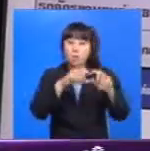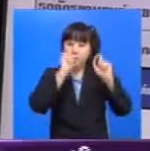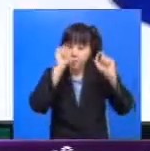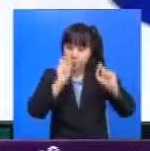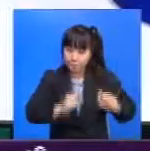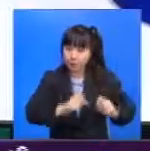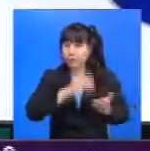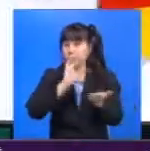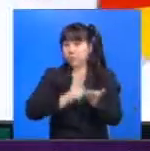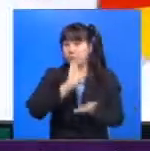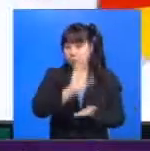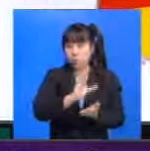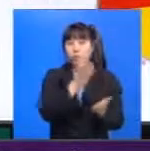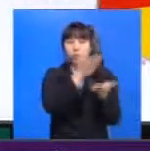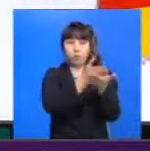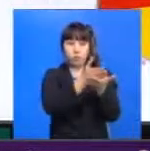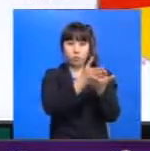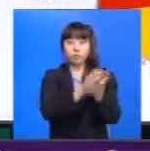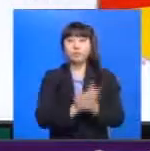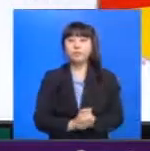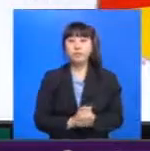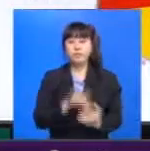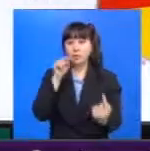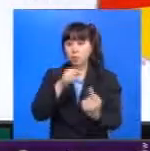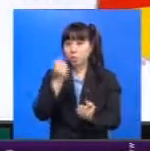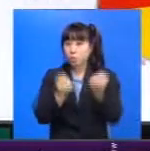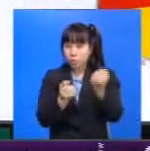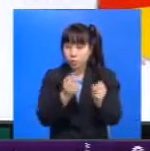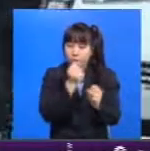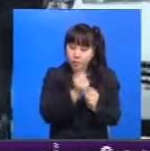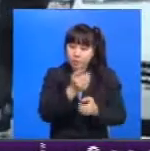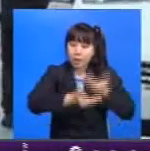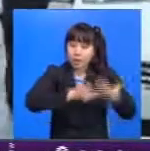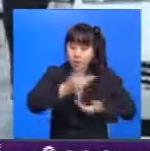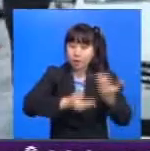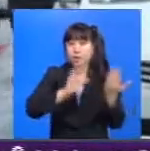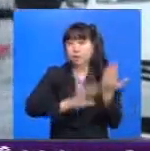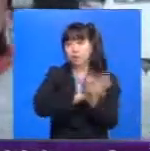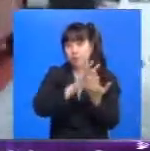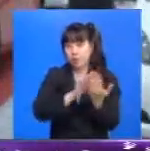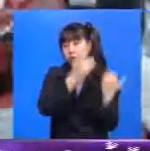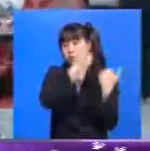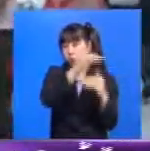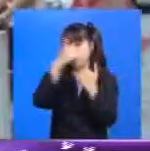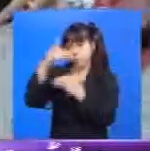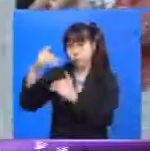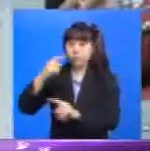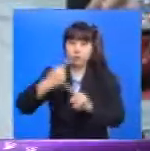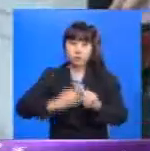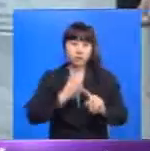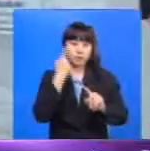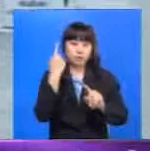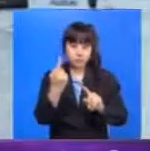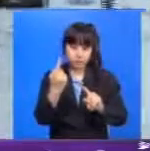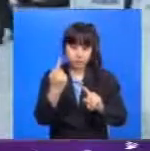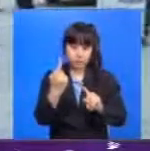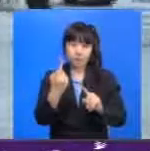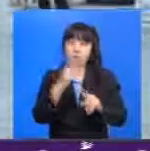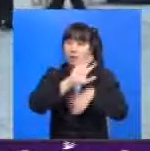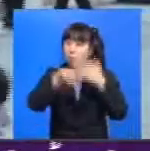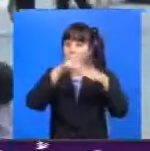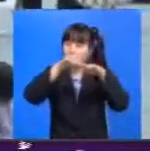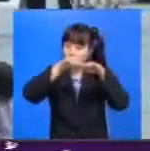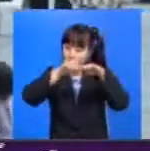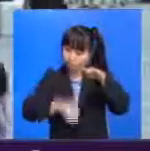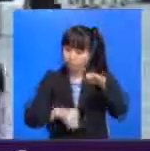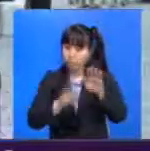ุมัตงบต่อไปสำหรบยอดการผลิตรถยนต์ยอดขายในประเทศและยอดการส่งออกใเดมกราคม ลดลงทั้งหมด